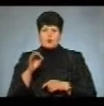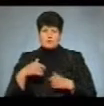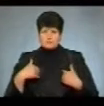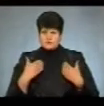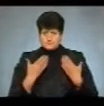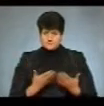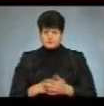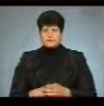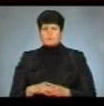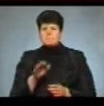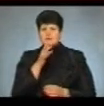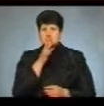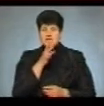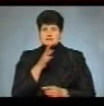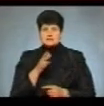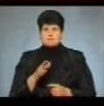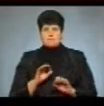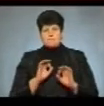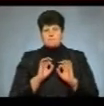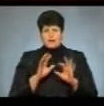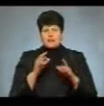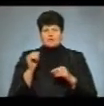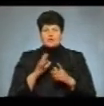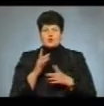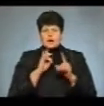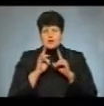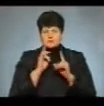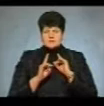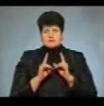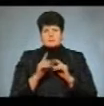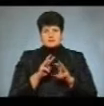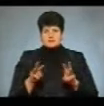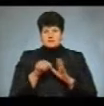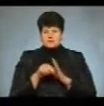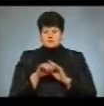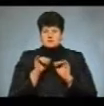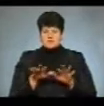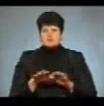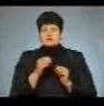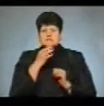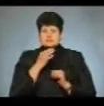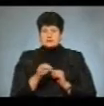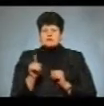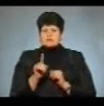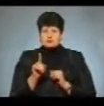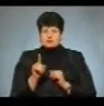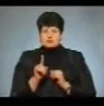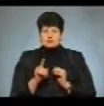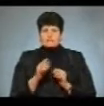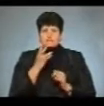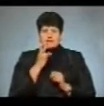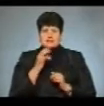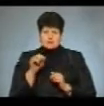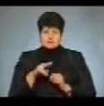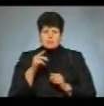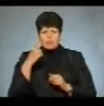також. Під час брифінгу 15 квітня радник міністра внутрішніх справ Іван Стойко заявив, що до Нацполіції надійшло 8 сотень заяв